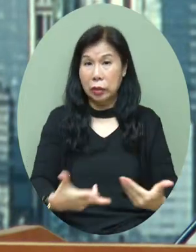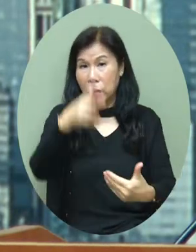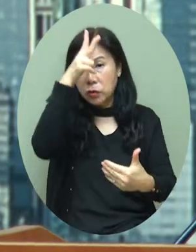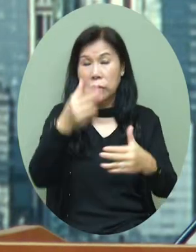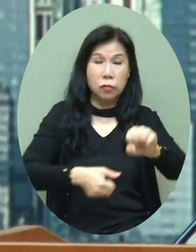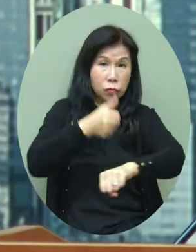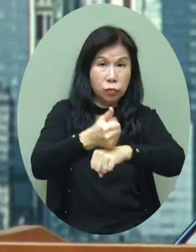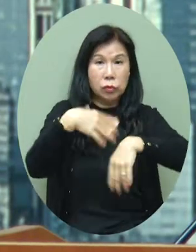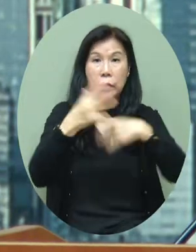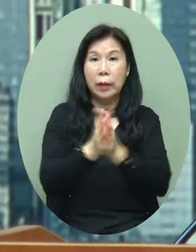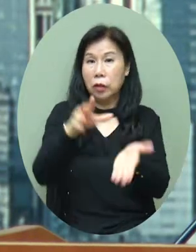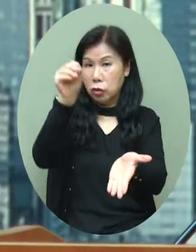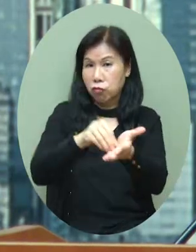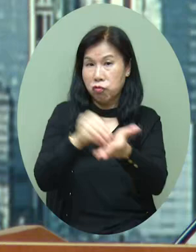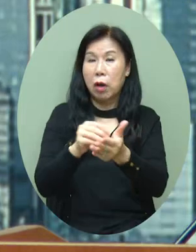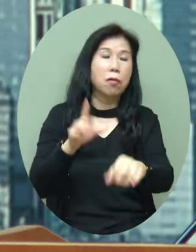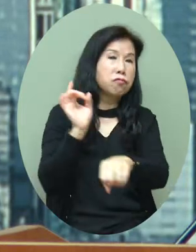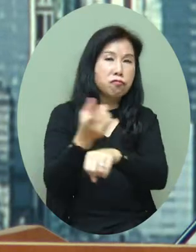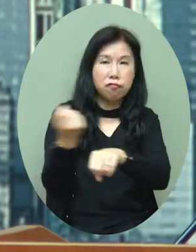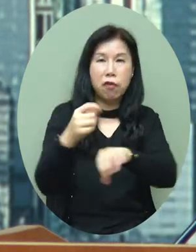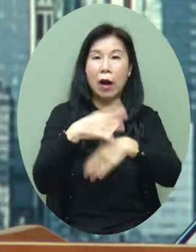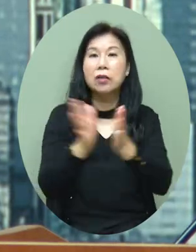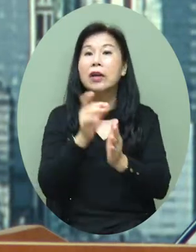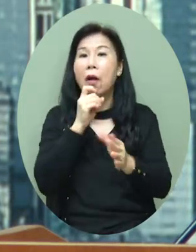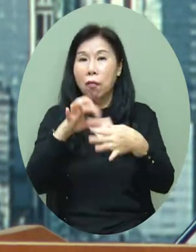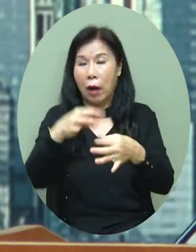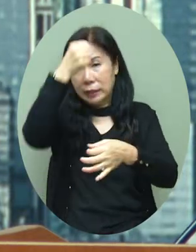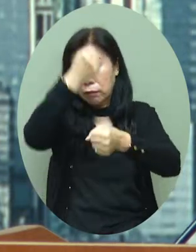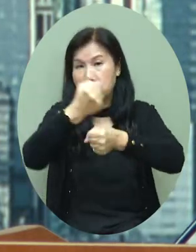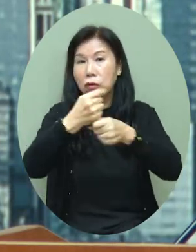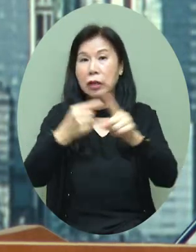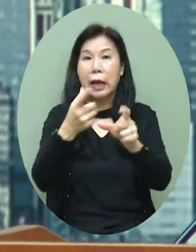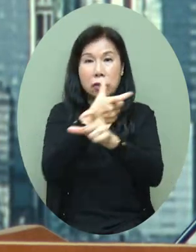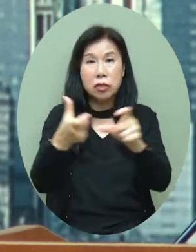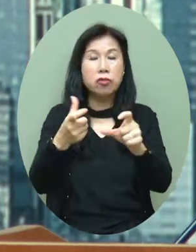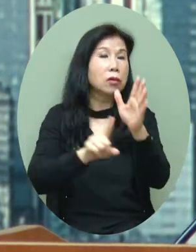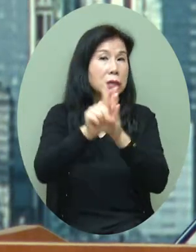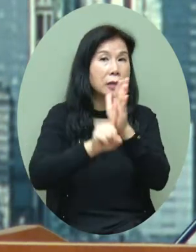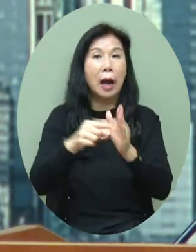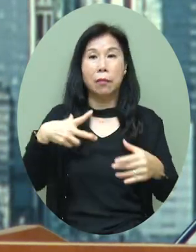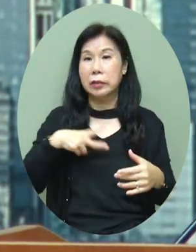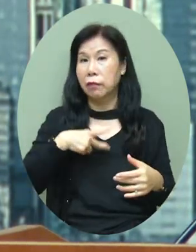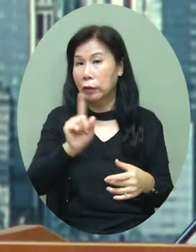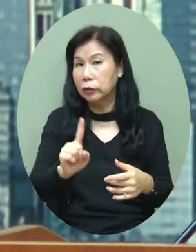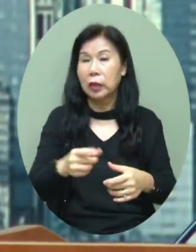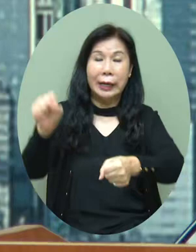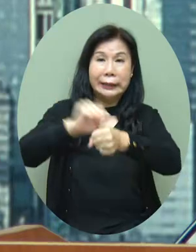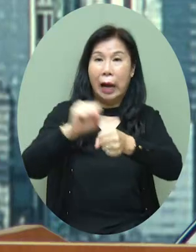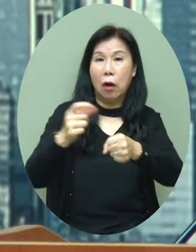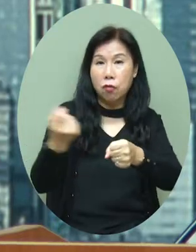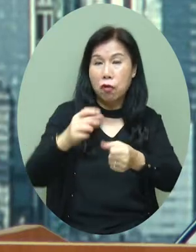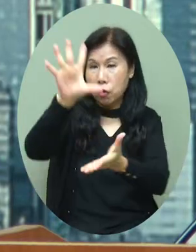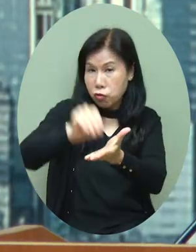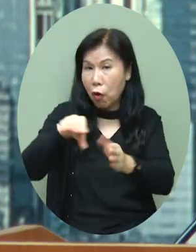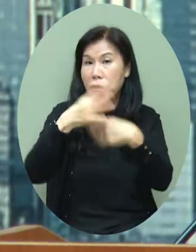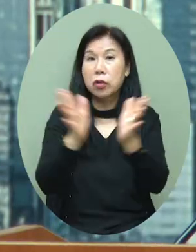府一上任已經決定係盡快咁處理公務員薪酬調整嘅工作。為咗加快完成整個